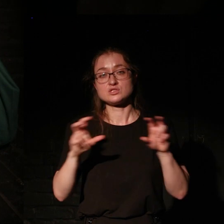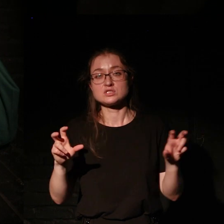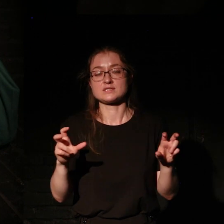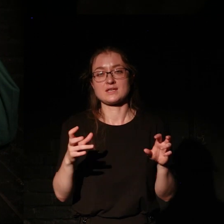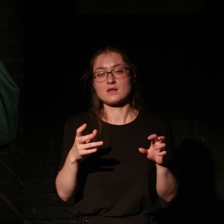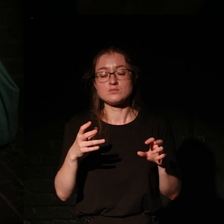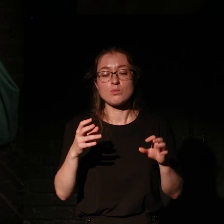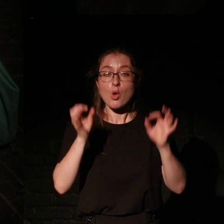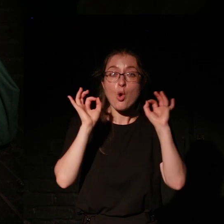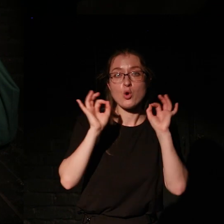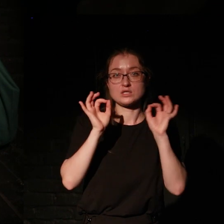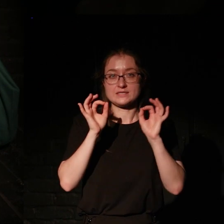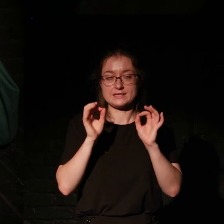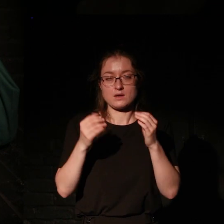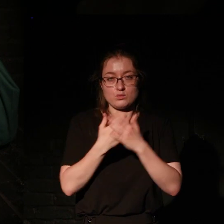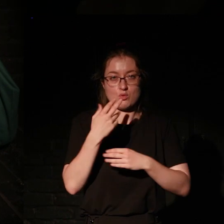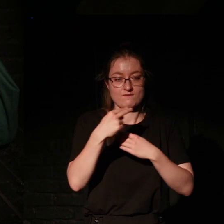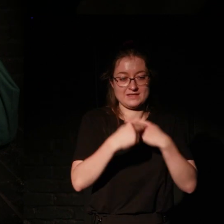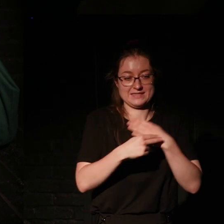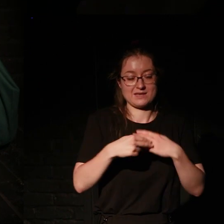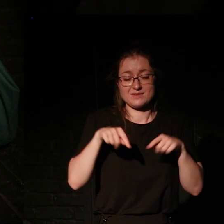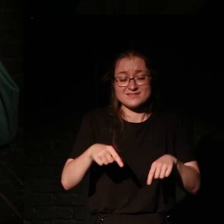dotarł. Dla biblistów to dobrze.